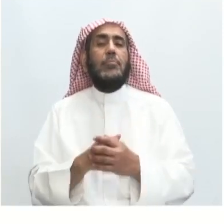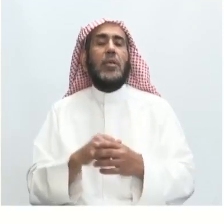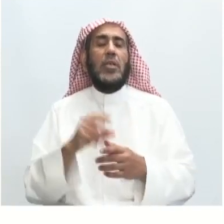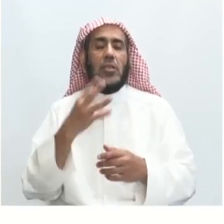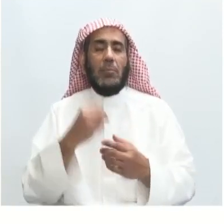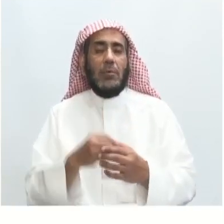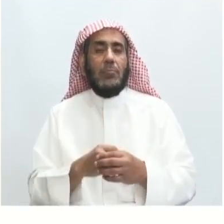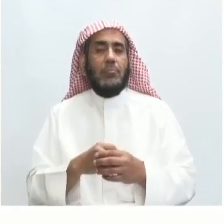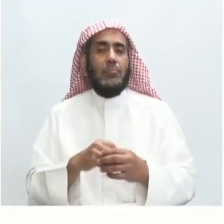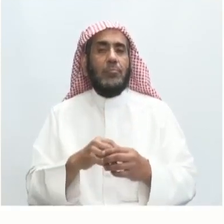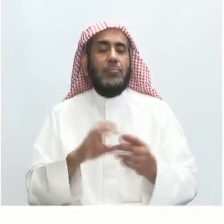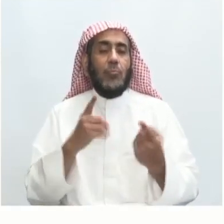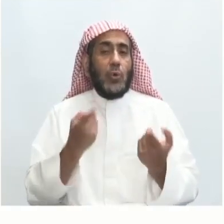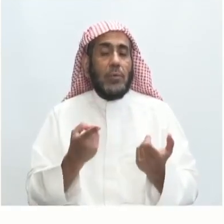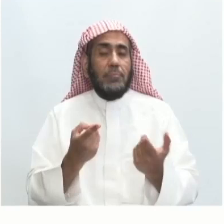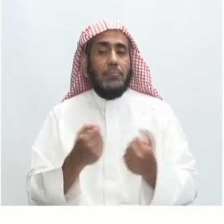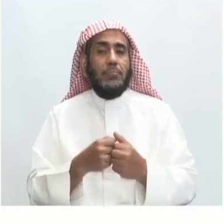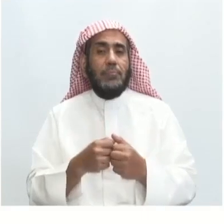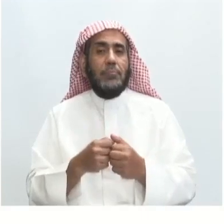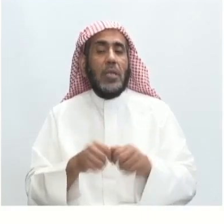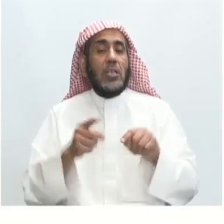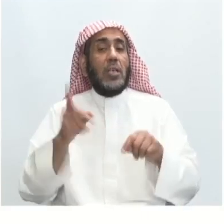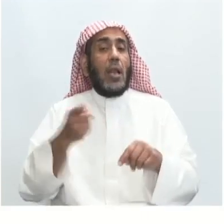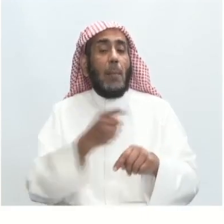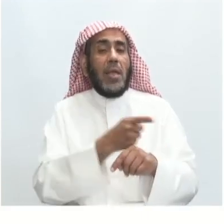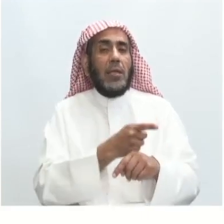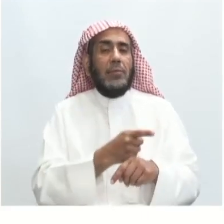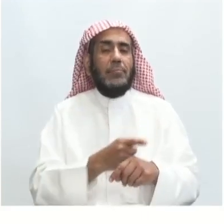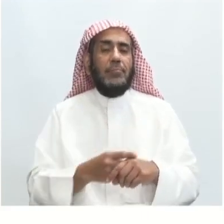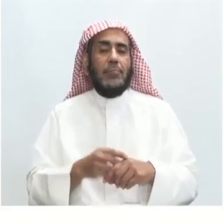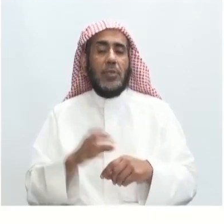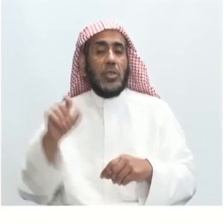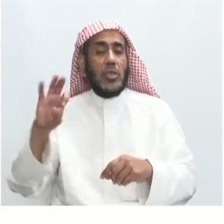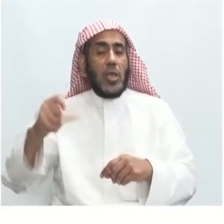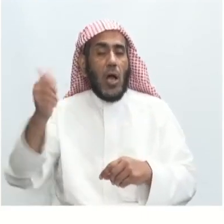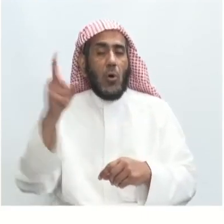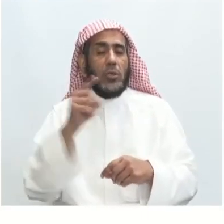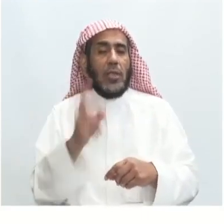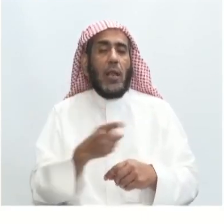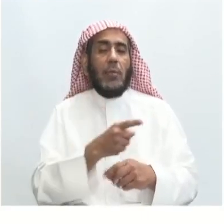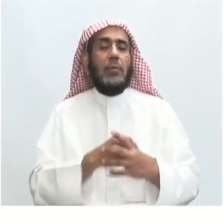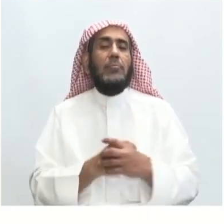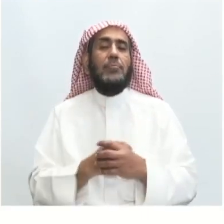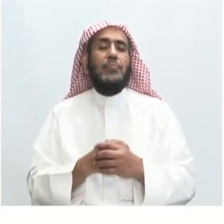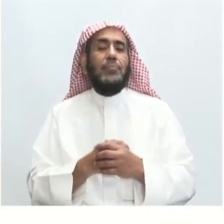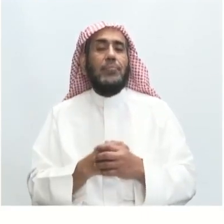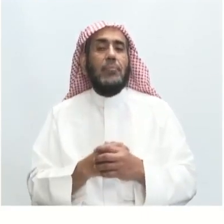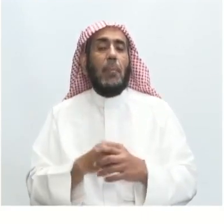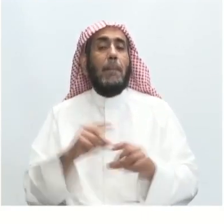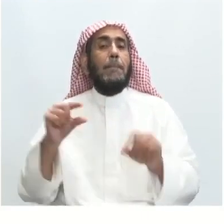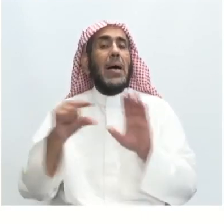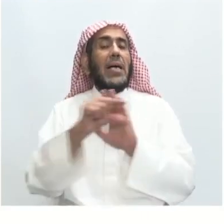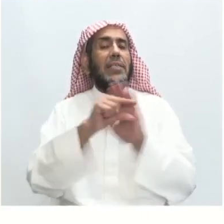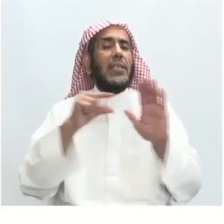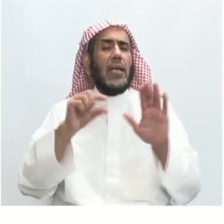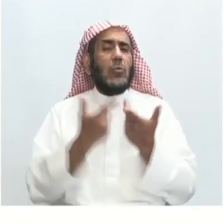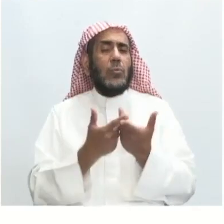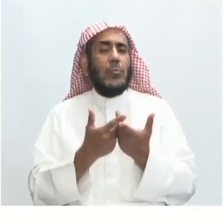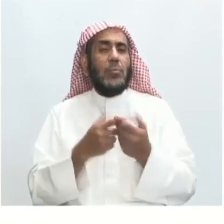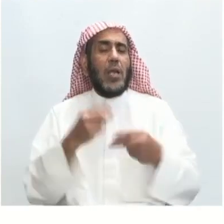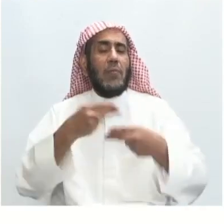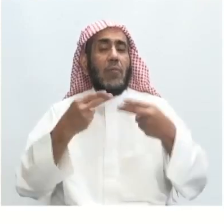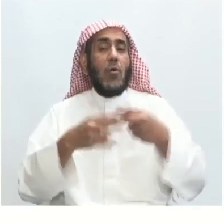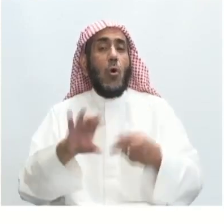جميل هنا انشاء ايضا انشاء طلبي كذلك انشاء طلبي ما صيغته